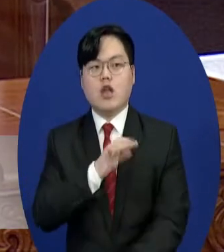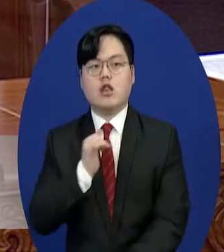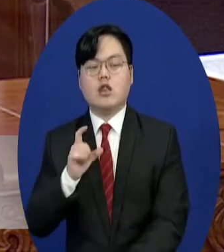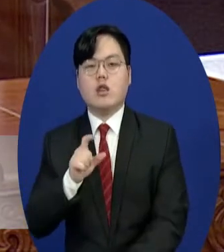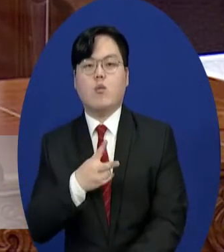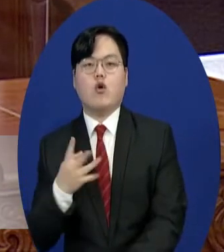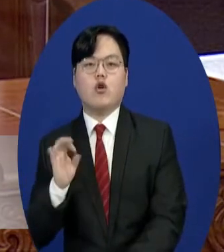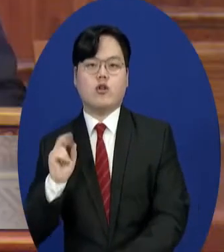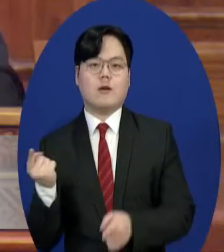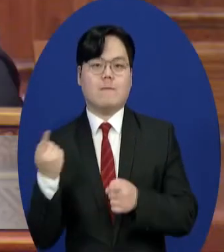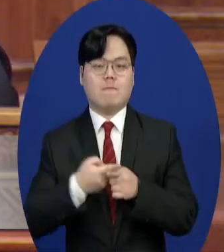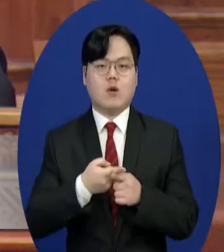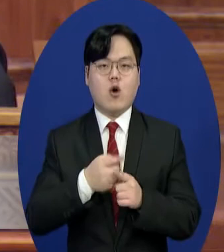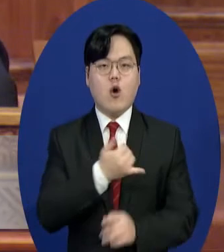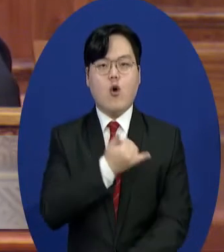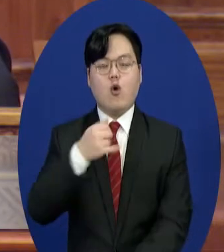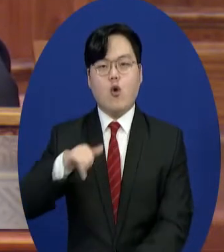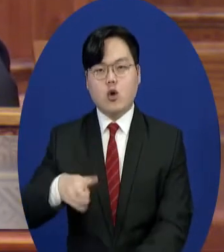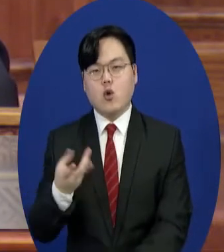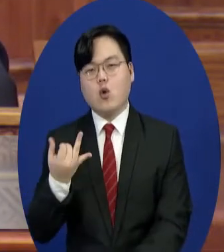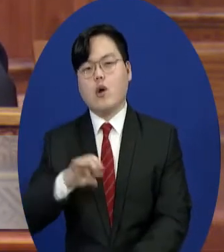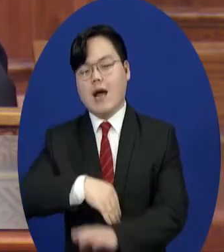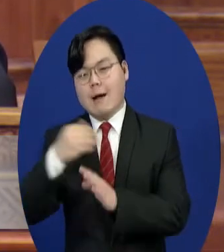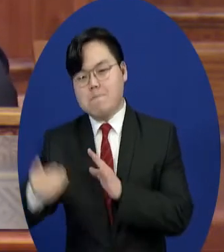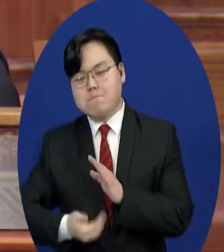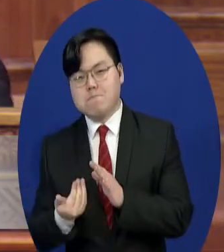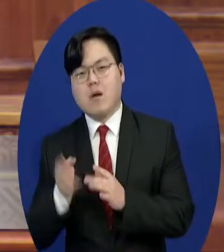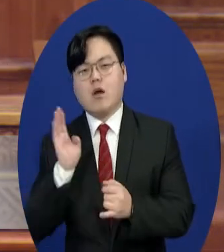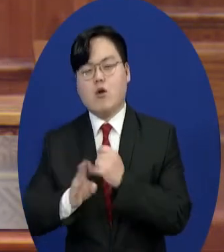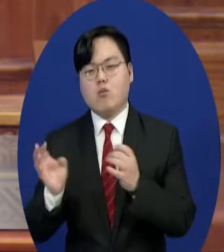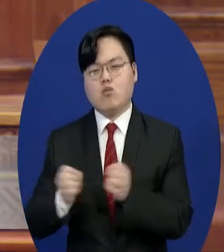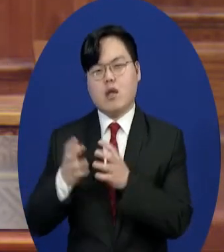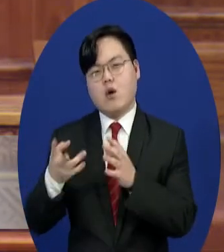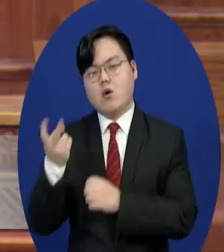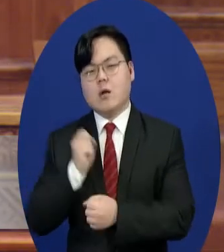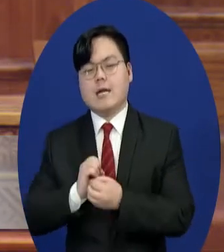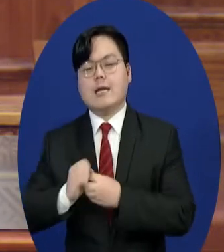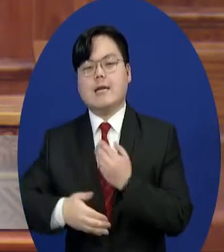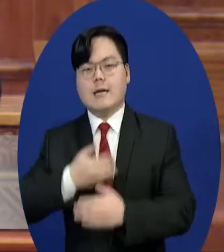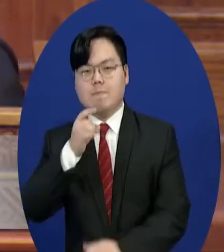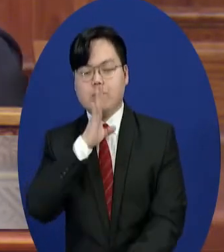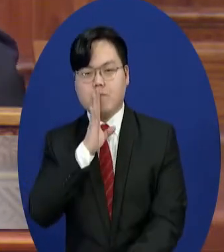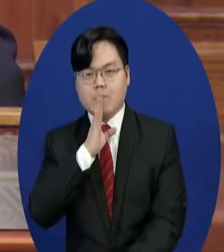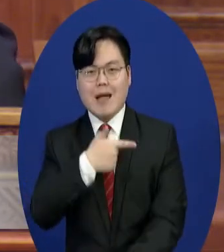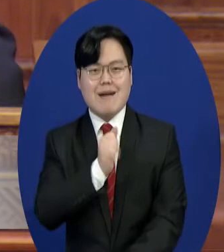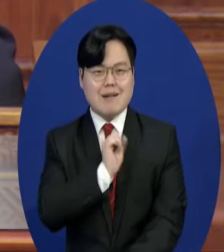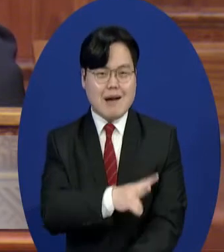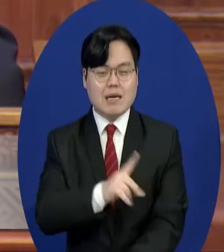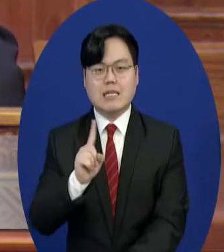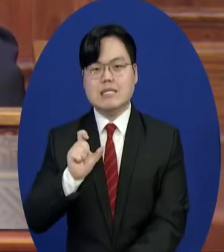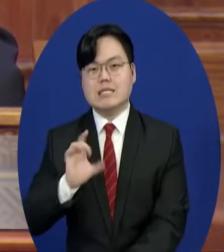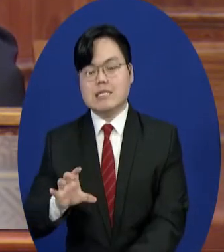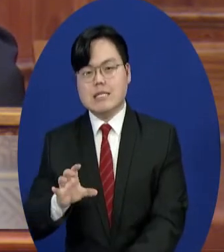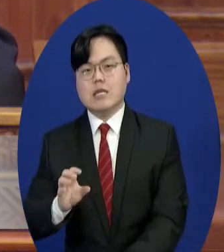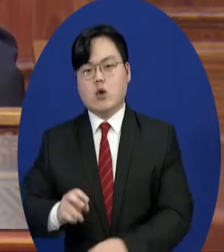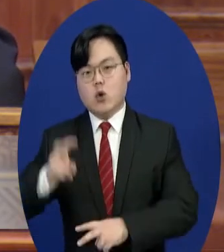уурхай, хөдөө аж ахуйн эцсийн бүтээгдэхүүн боловсруулах үйлдвэрүүдийг үе шаттай байгуулахар мөн тусглаа. Гам болон зэсийн байжуулалт